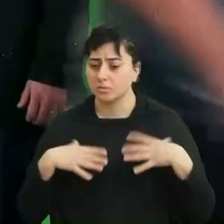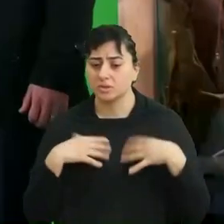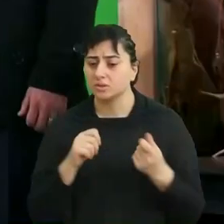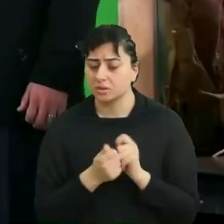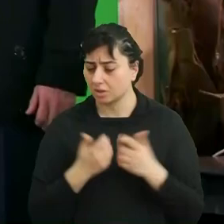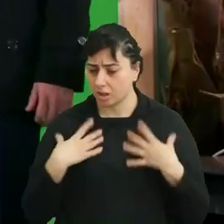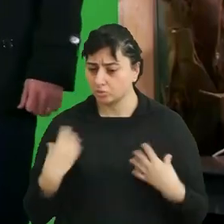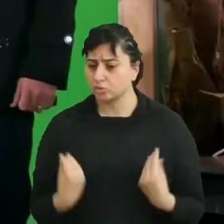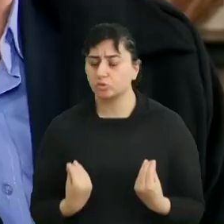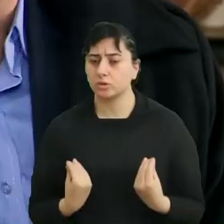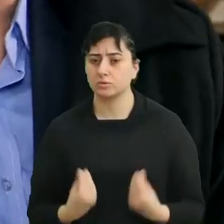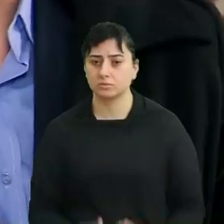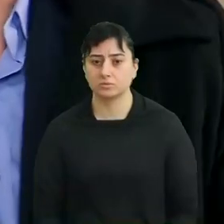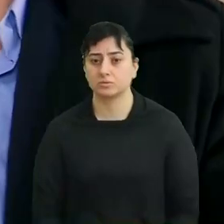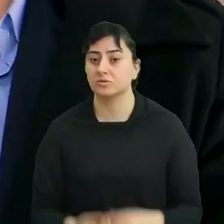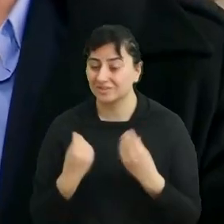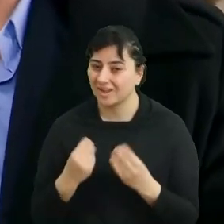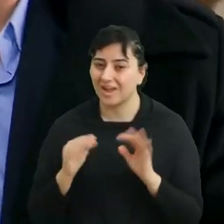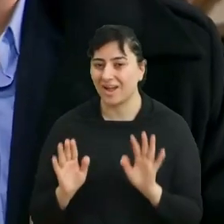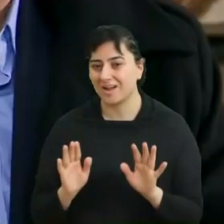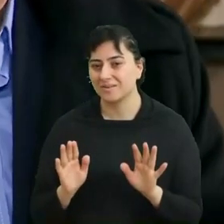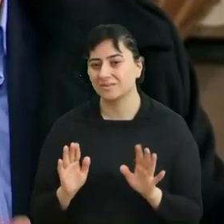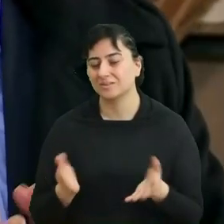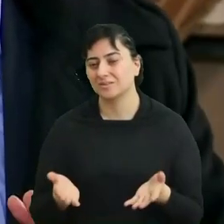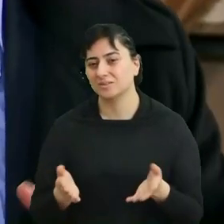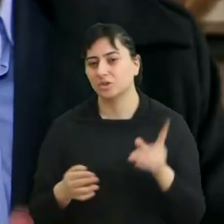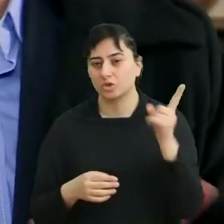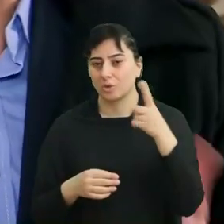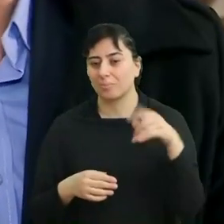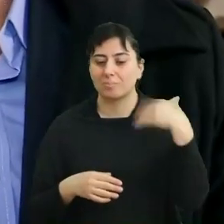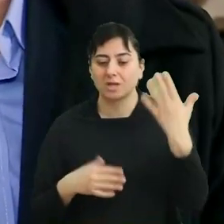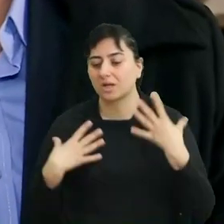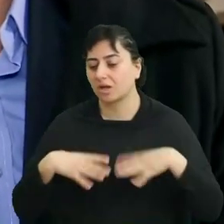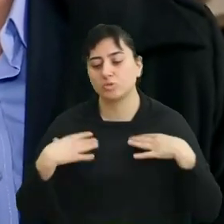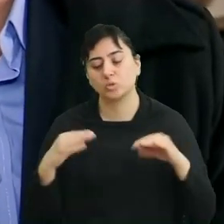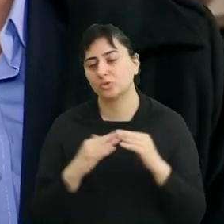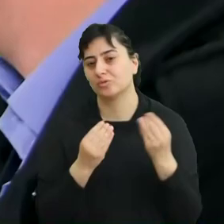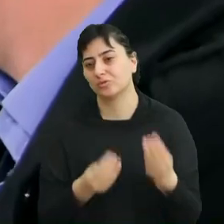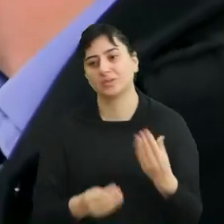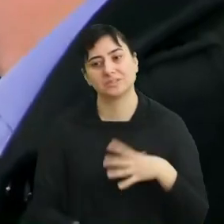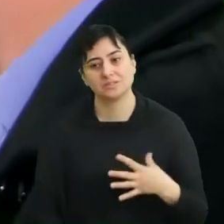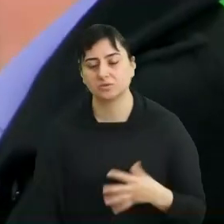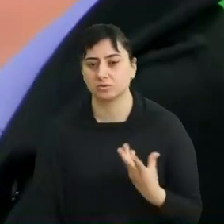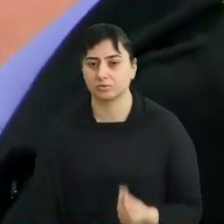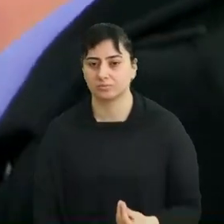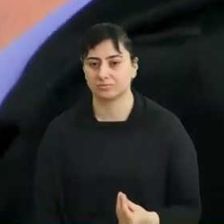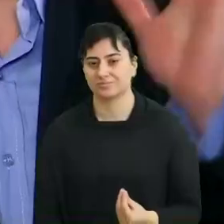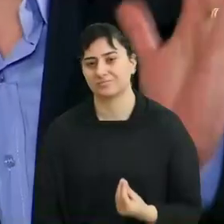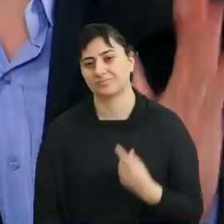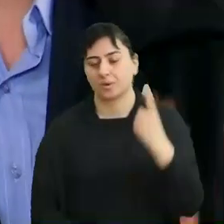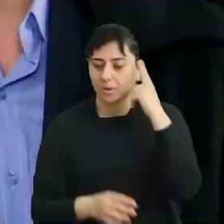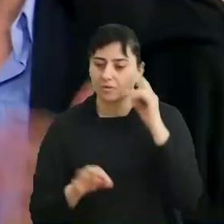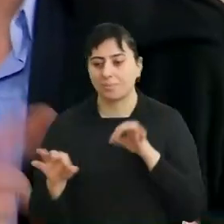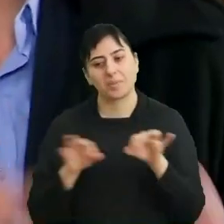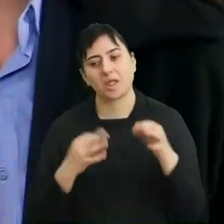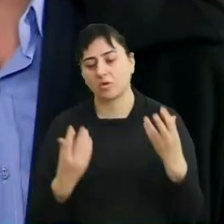değiştiriyorlar? Giydikleri gayet güzeldi. Güzeldi, güzeldi de yönetmen başka bir kıyafet giysin istemiş. Öyle